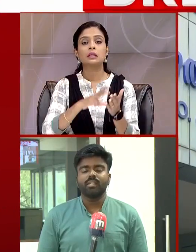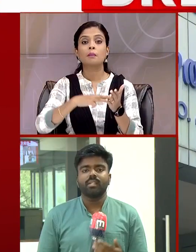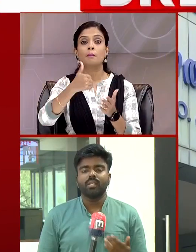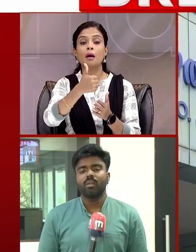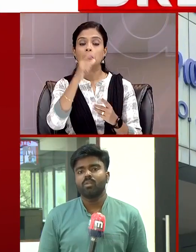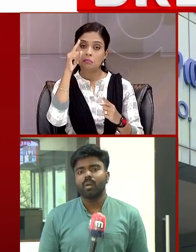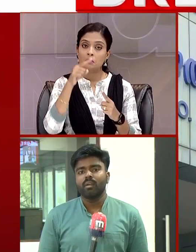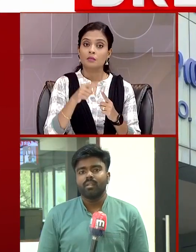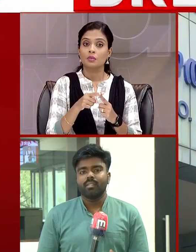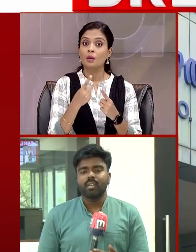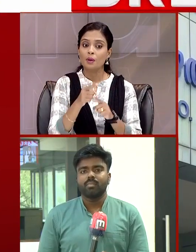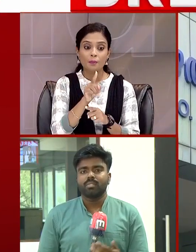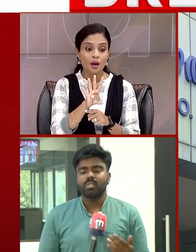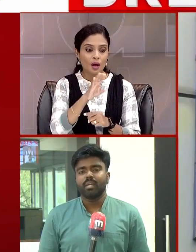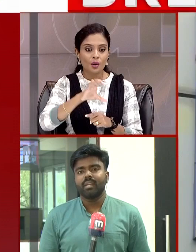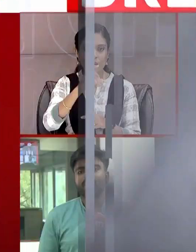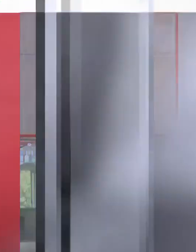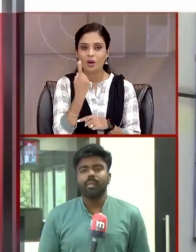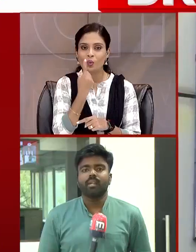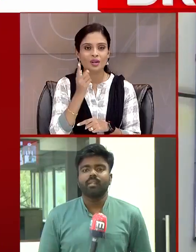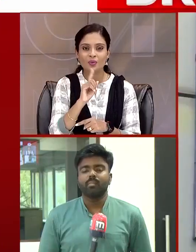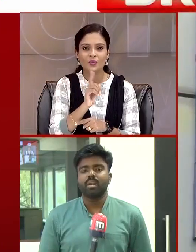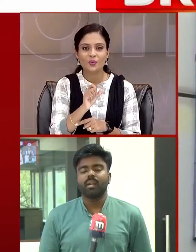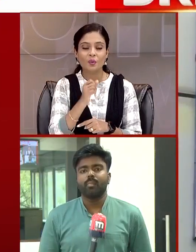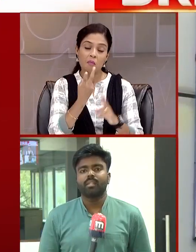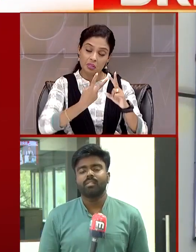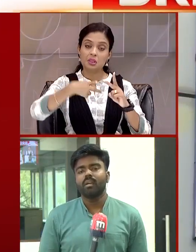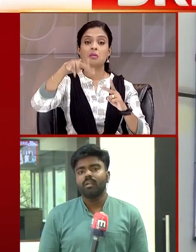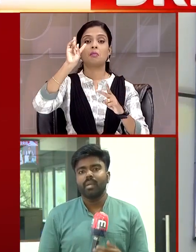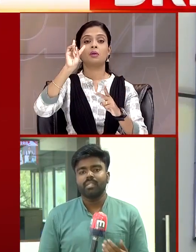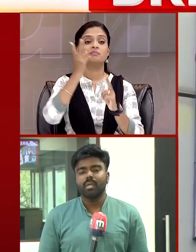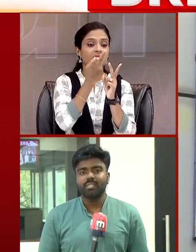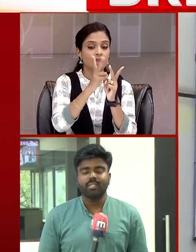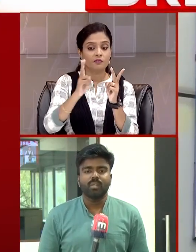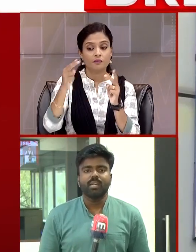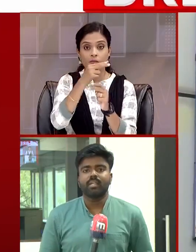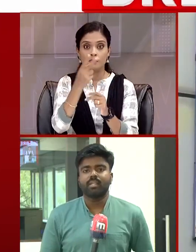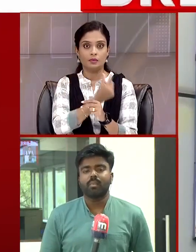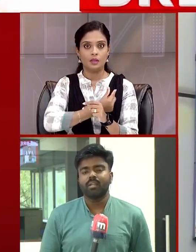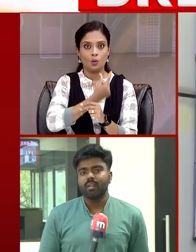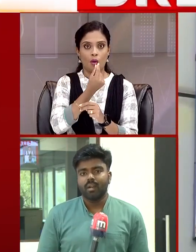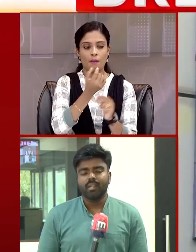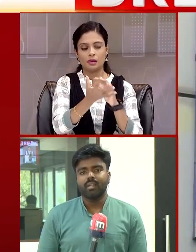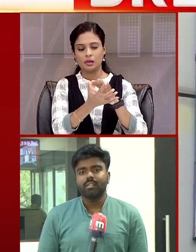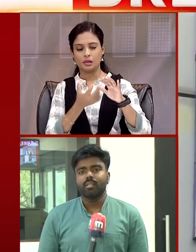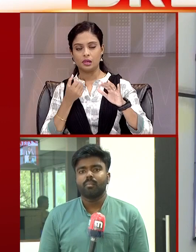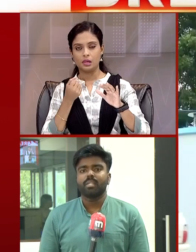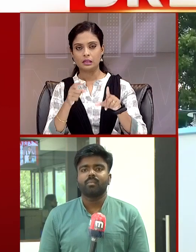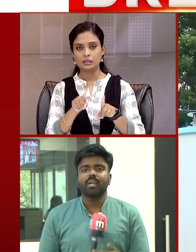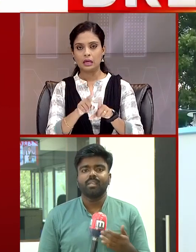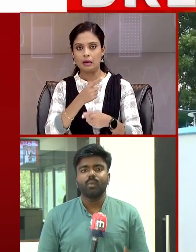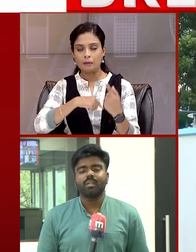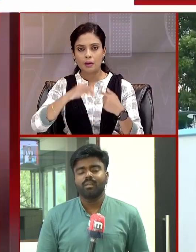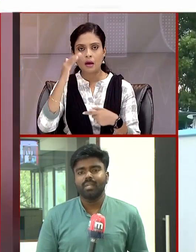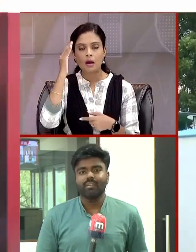14 കോടിയൊന്നുമല്ല, ഇതിൻ്റെ 2 ഇരട്ടിയോളം രൂപ ഇദ്ദേഹം സ്വന്തം പേരിലേക്ക് പല പേരുകളിൽ നിന്ന് ബിനാമികളുടെ പേരിൽ നിന്ന് മാറ്റിയിട്ടുണ്ട് എന്നാണ് നമുക്ക് അറിയാൻ കഴിയുന്നത്.